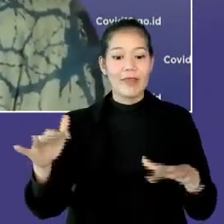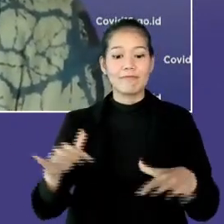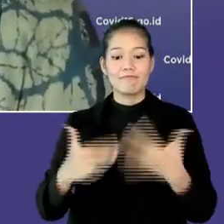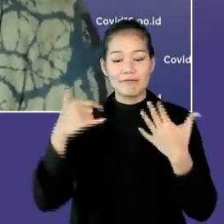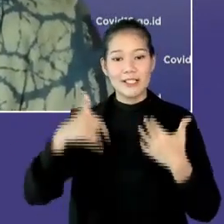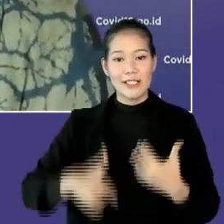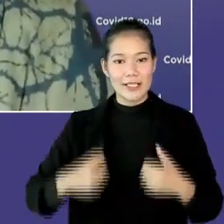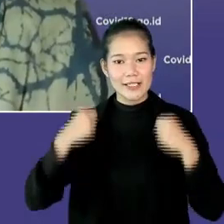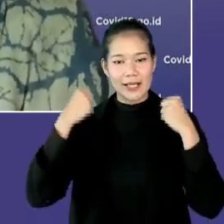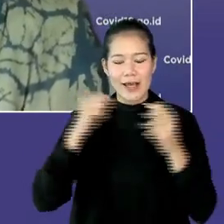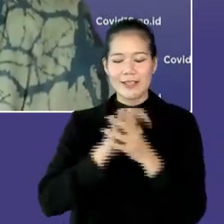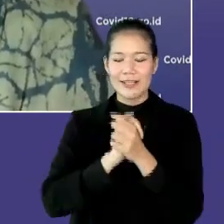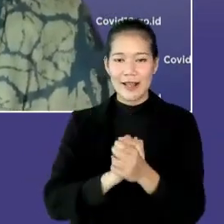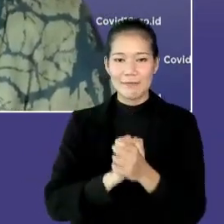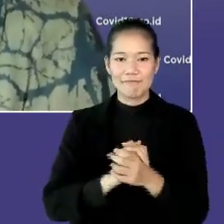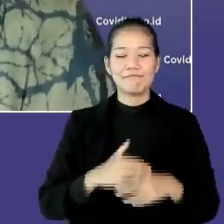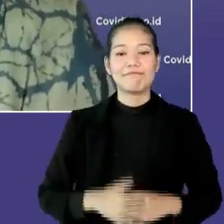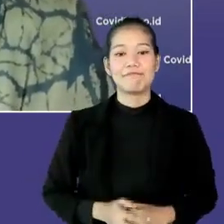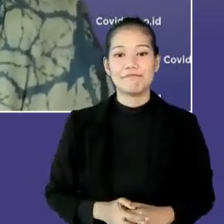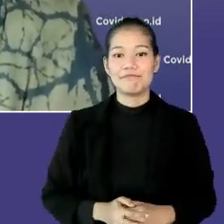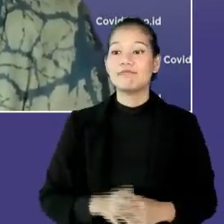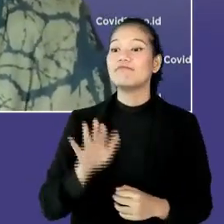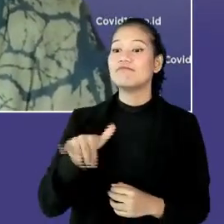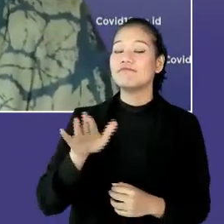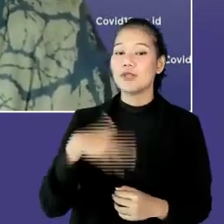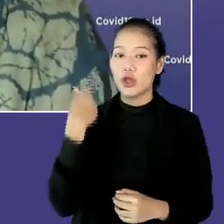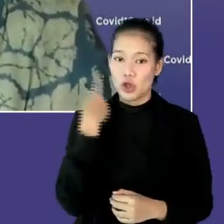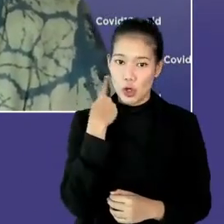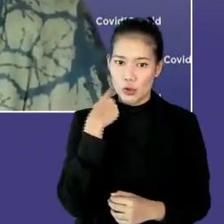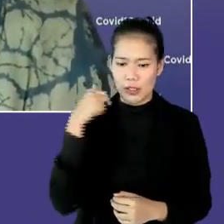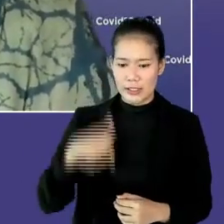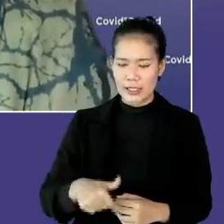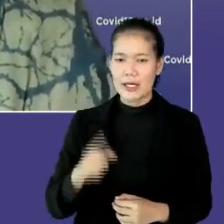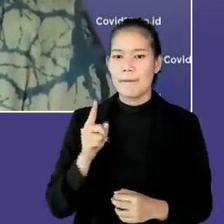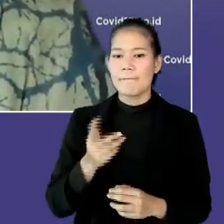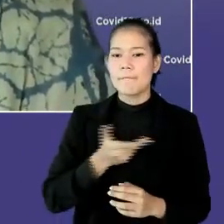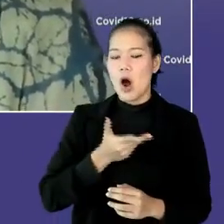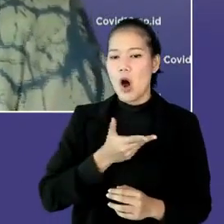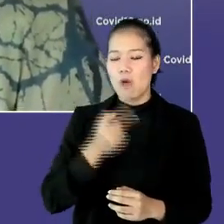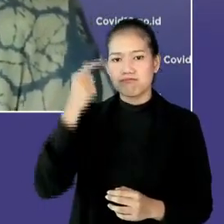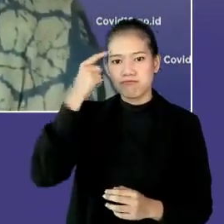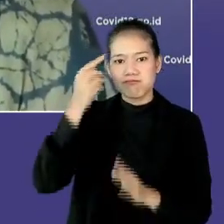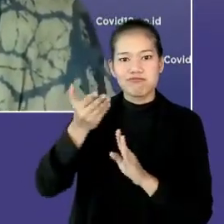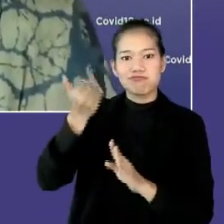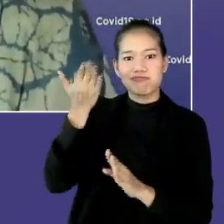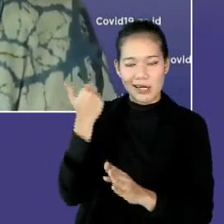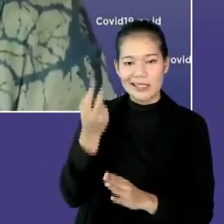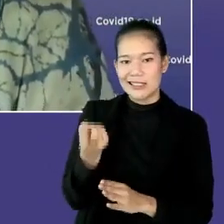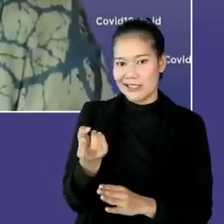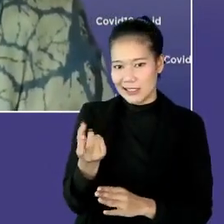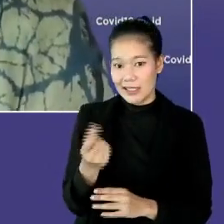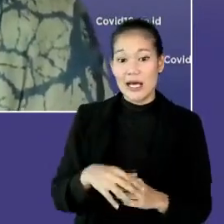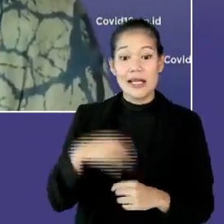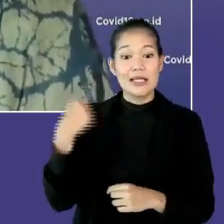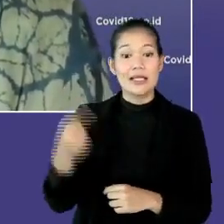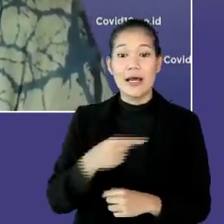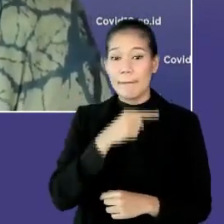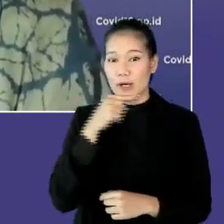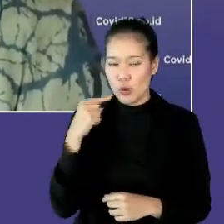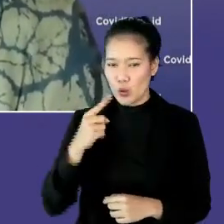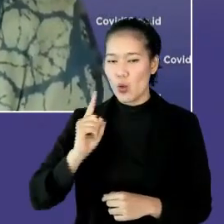keadaan sehat ya. Salam sehat semuanya ya. Jadi begini Dr. Dewi, kita mesti recap sedikit nih. Sebetulnya tiap minggu kita bikin yang